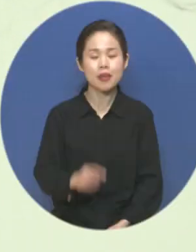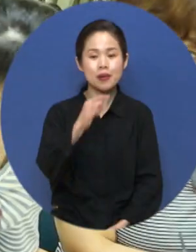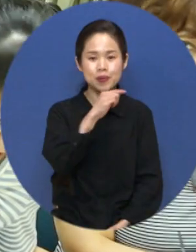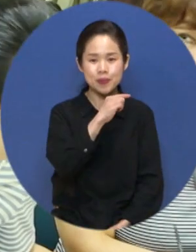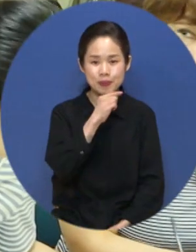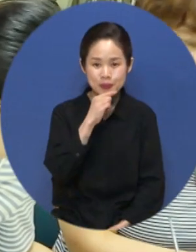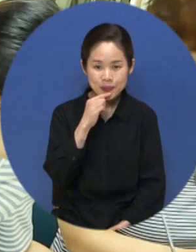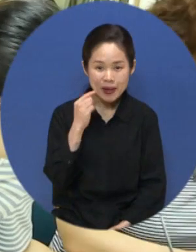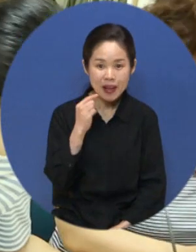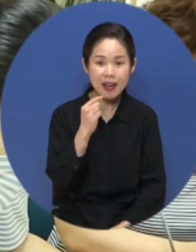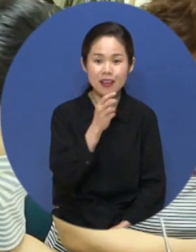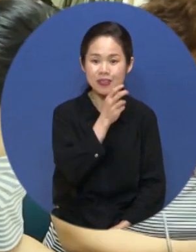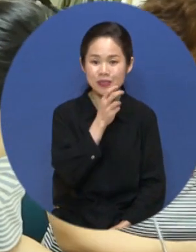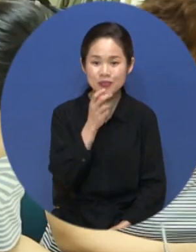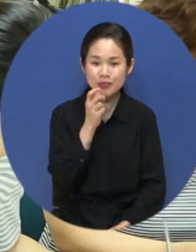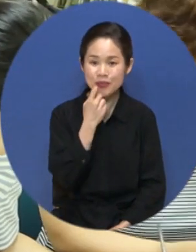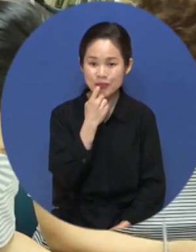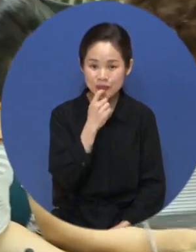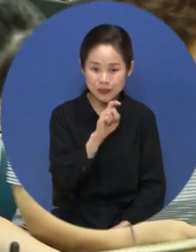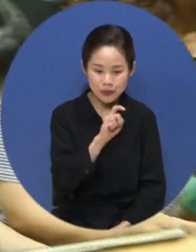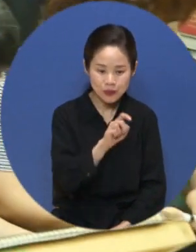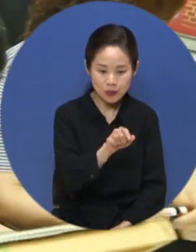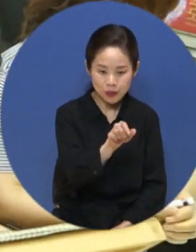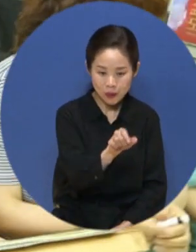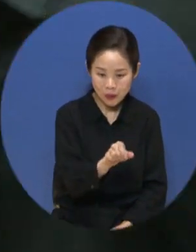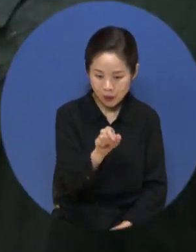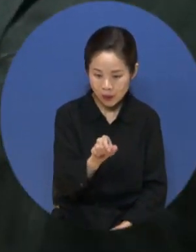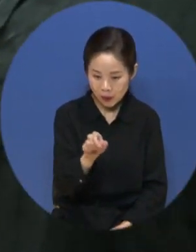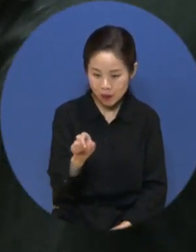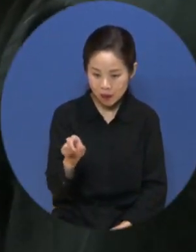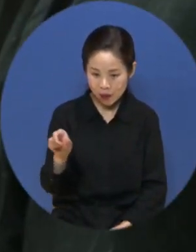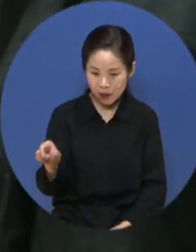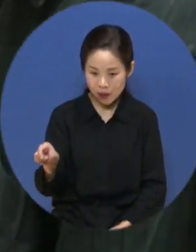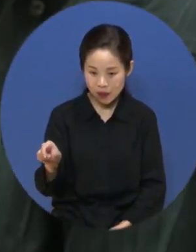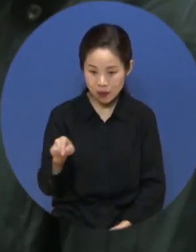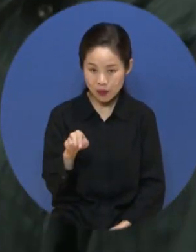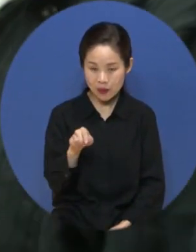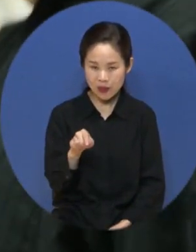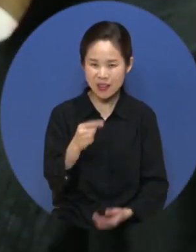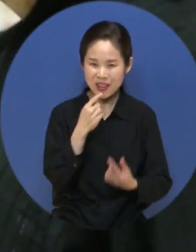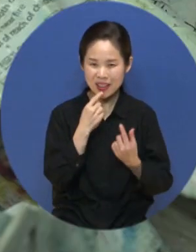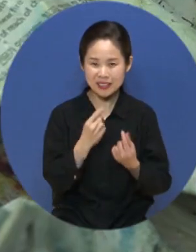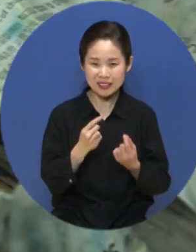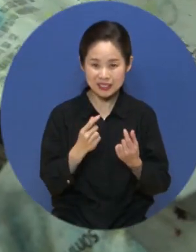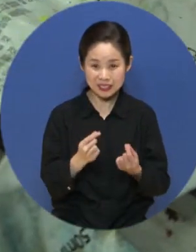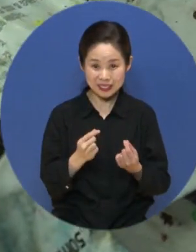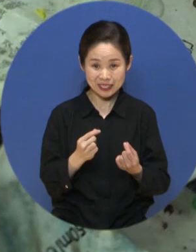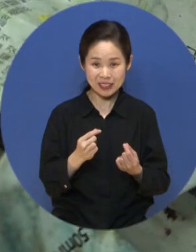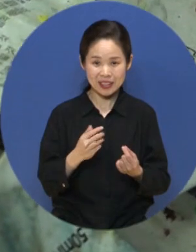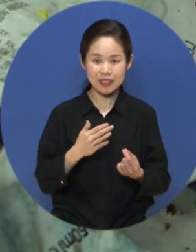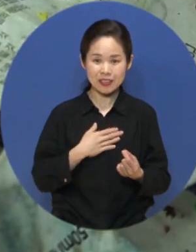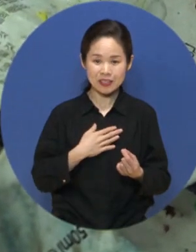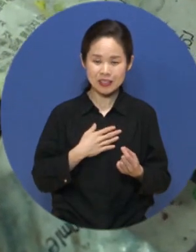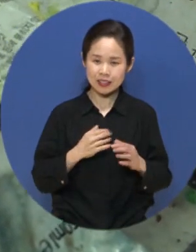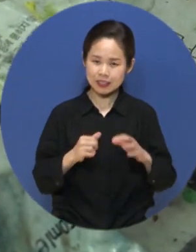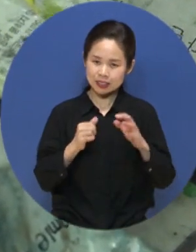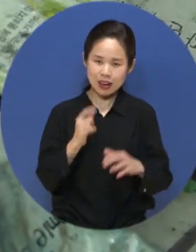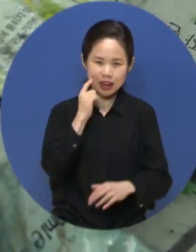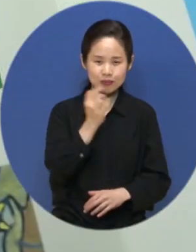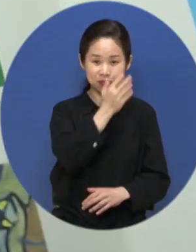알록달록 물감으로 무리된 팔레트처럼 자신만의 시각에서 세상을 아름답게 물들이는 화가가 있습니다.